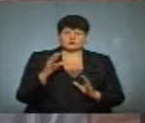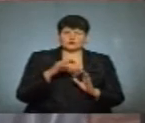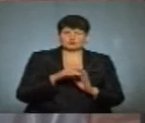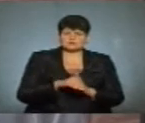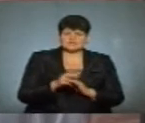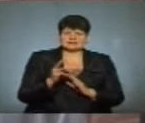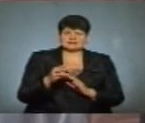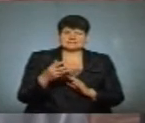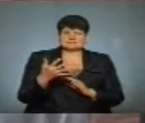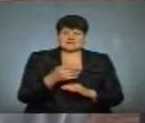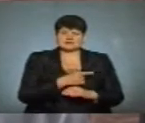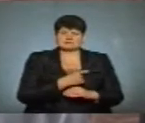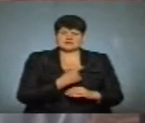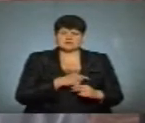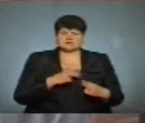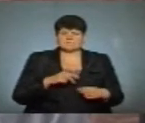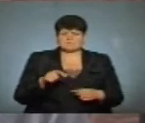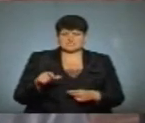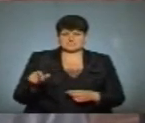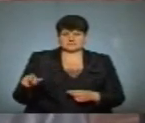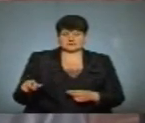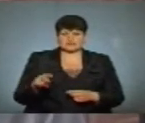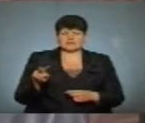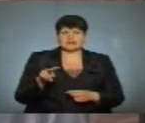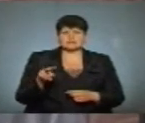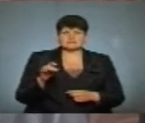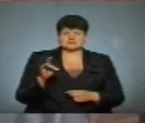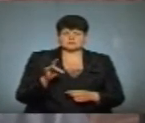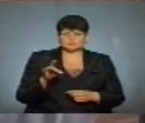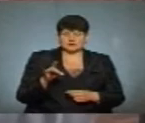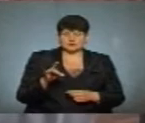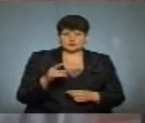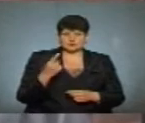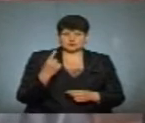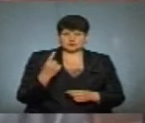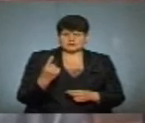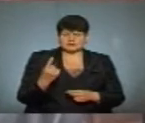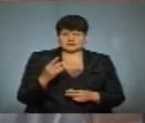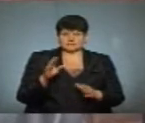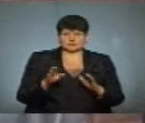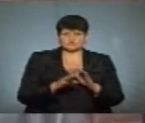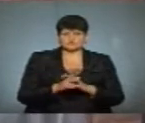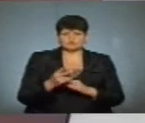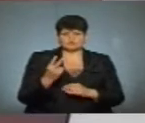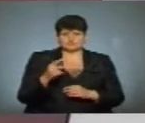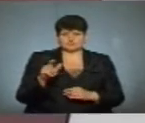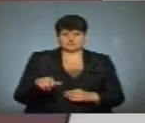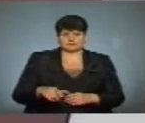числі 35 медичних працівників. В Лановецькому районі 1, в Підволочиському 2